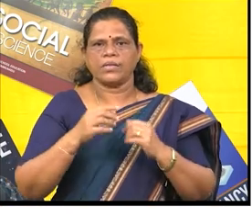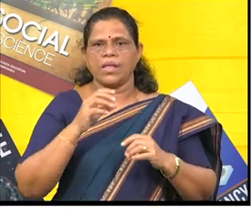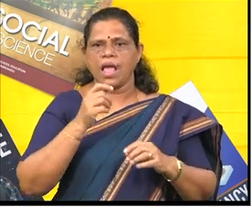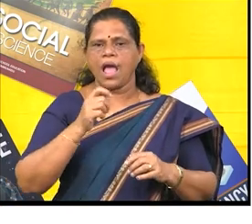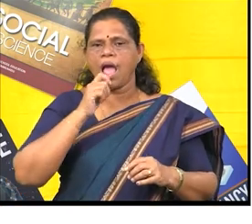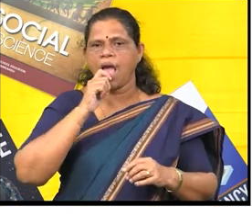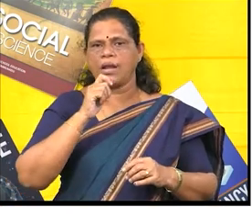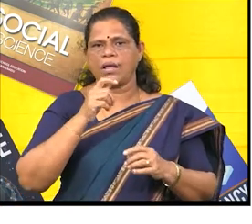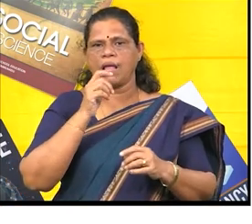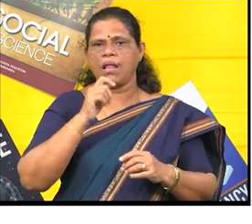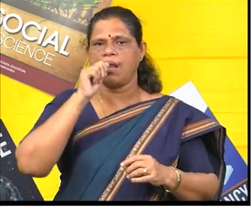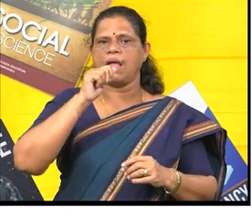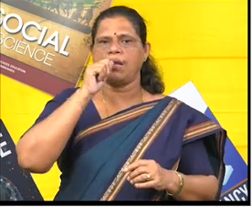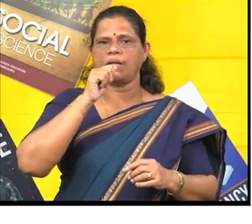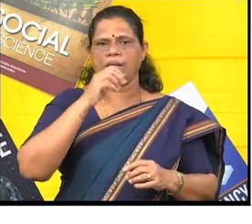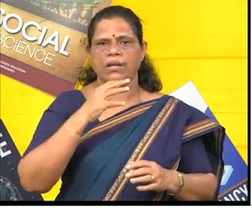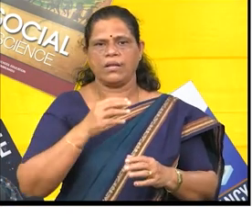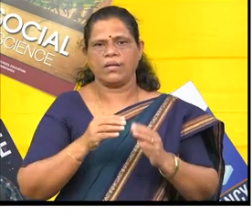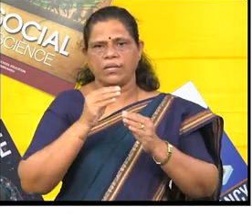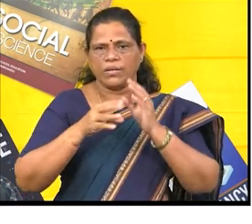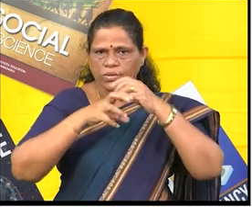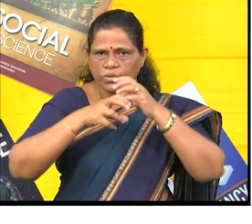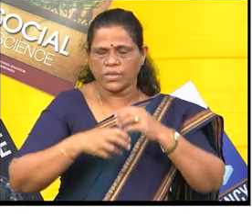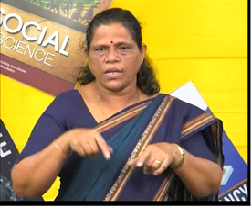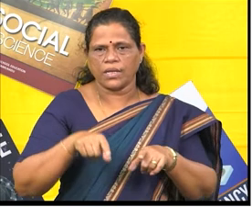ஆல்கஹால் பரிசோதனை. இந்த ஆல்கஹால் பரிசோதனையை பொறுத்தவரையிலும்